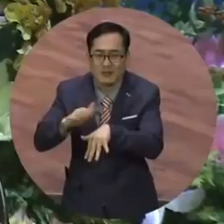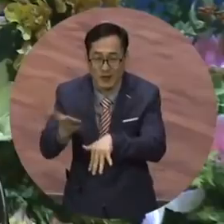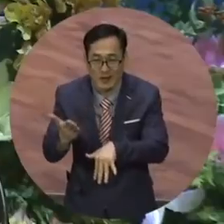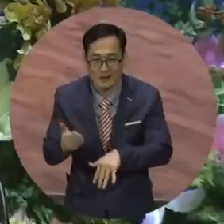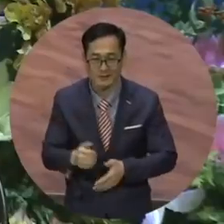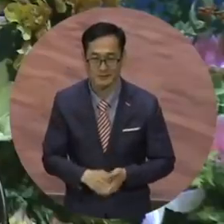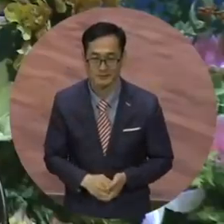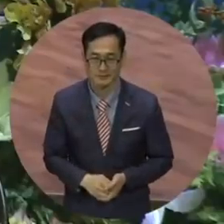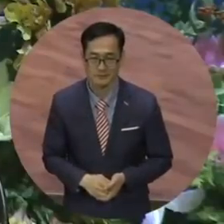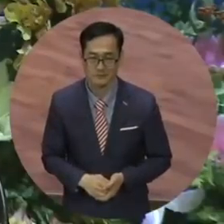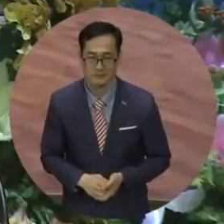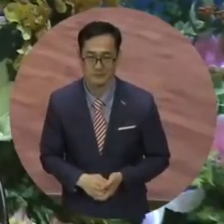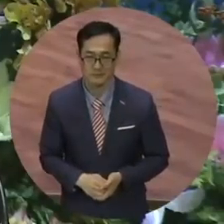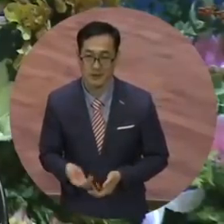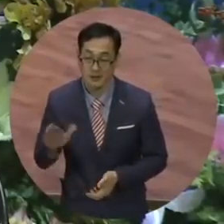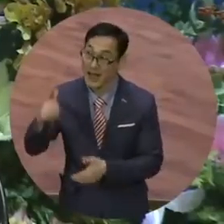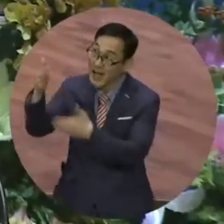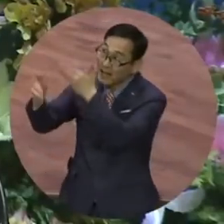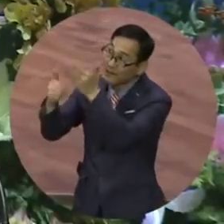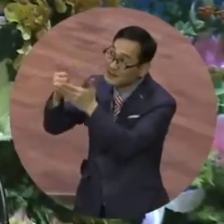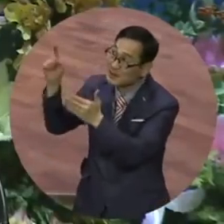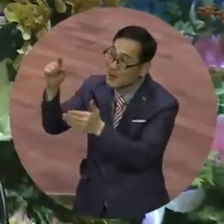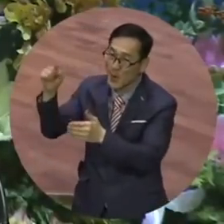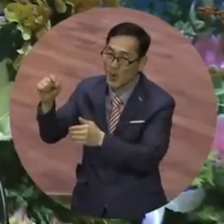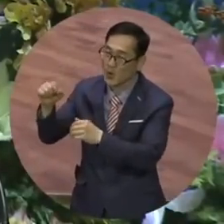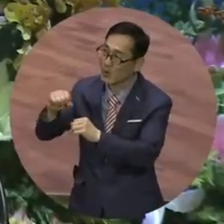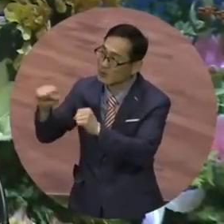일이 하나님마다 되드는 거예요.